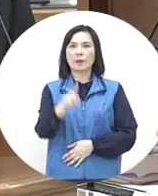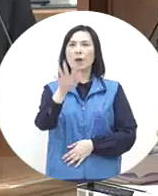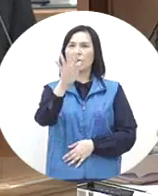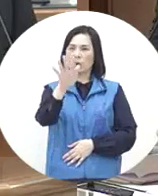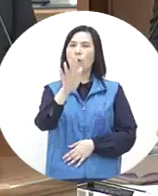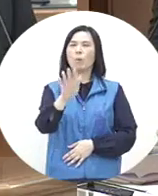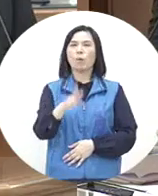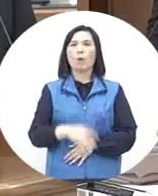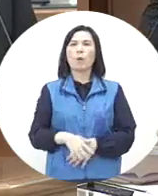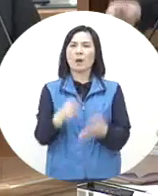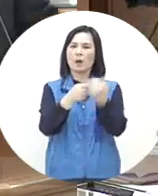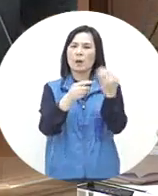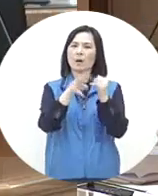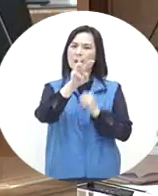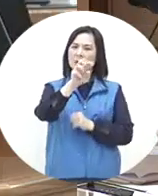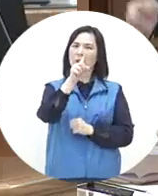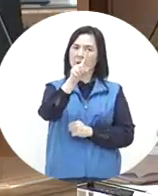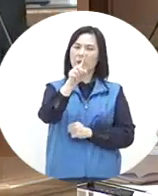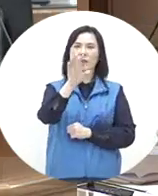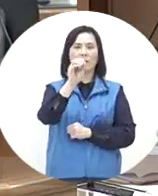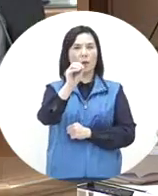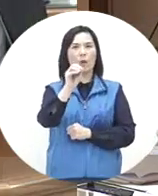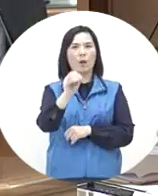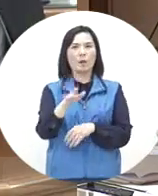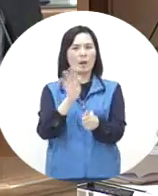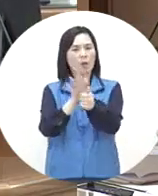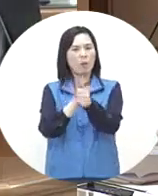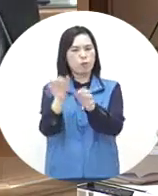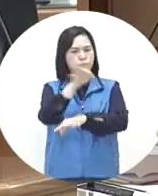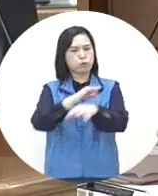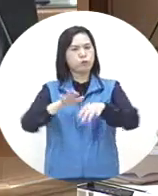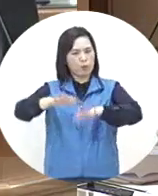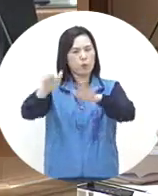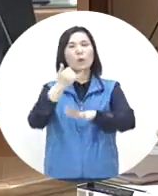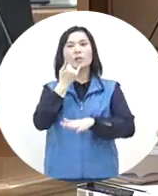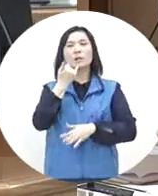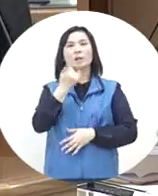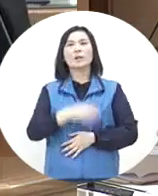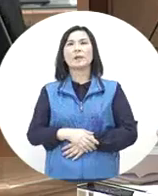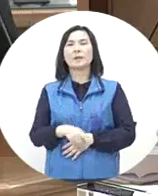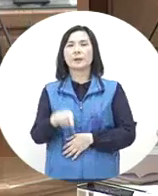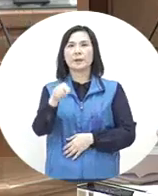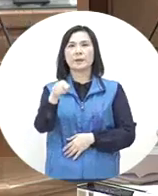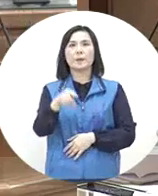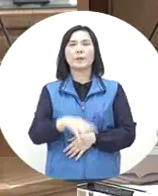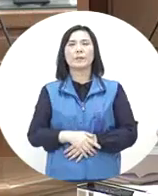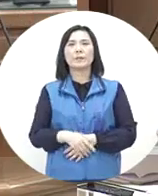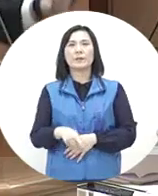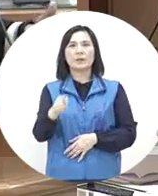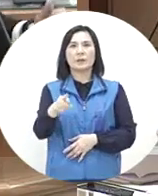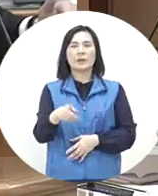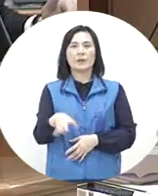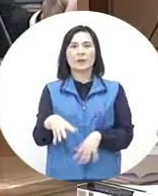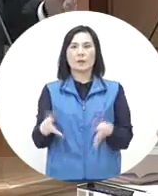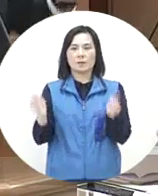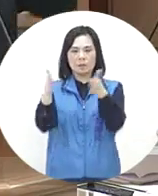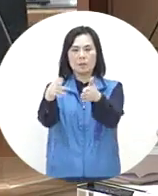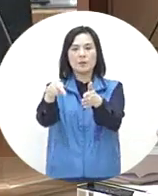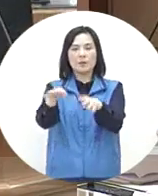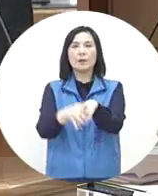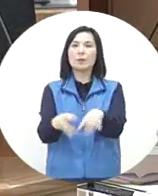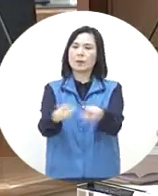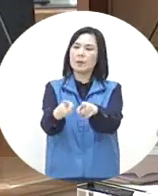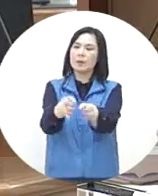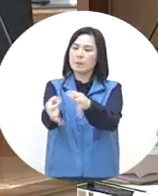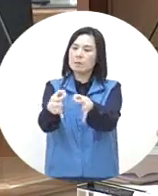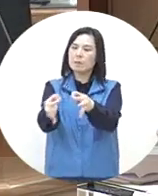31万份就会当带动足济啊。不一定大家拢会去。30万，其实我都是集中在消费，在市民经济方面。